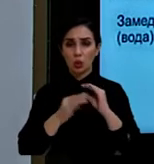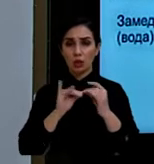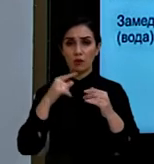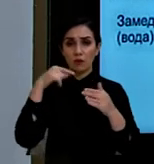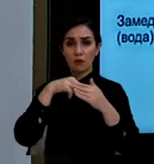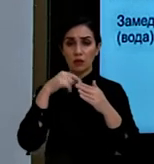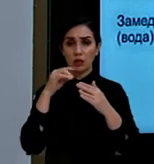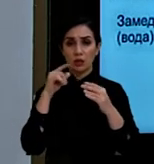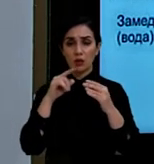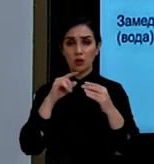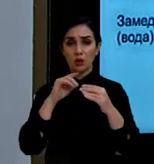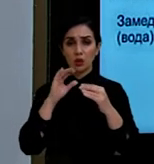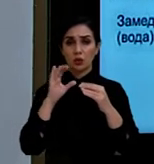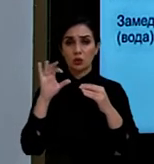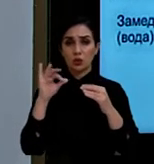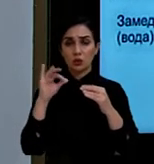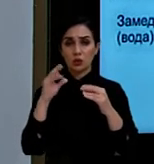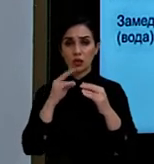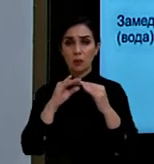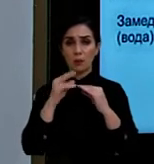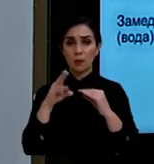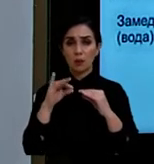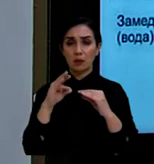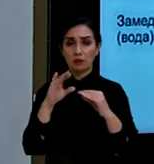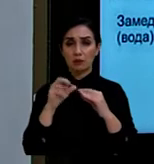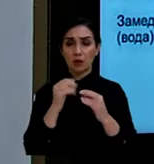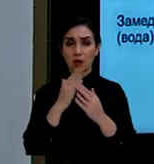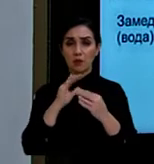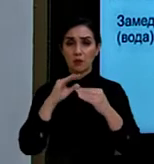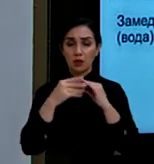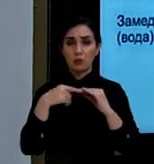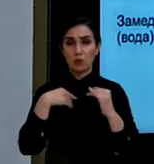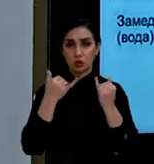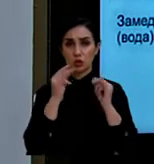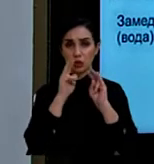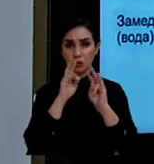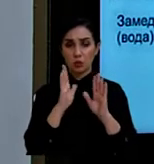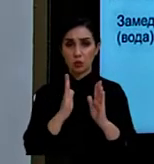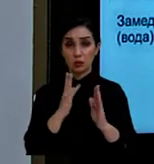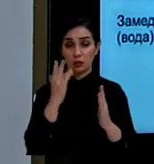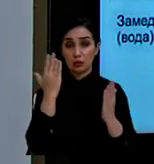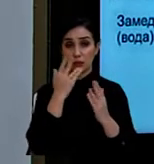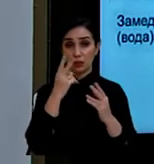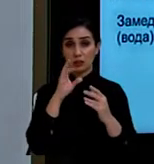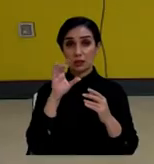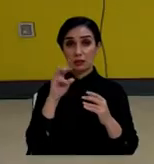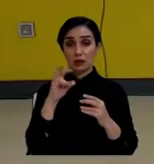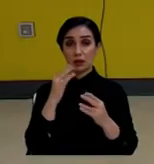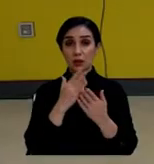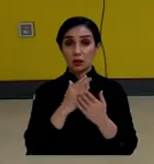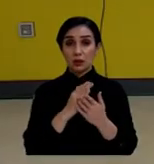еще находятся свинцовые плиты, которые покрывают. Я вам сейчас покажу слайды ядерных